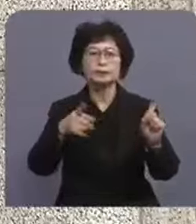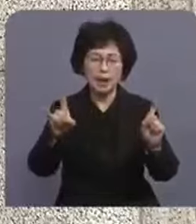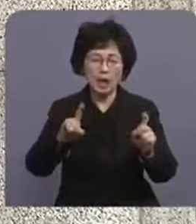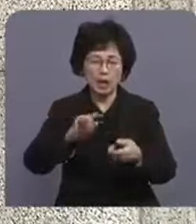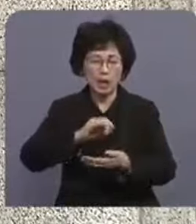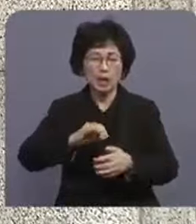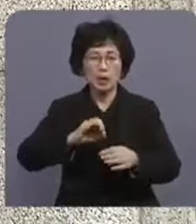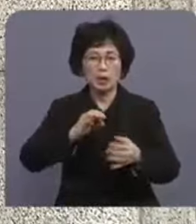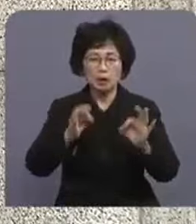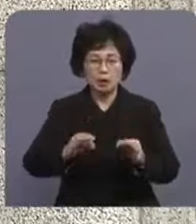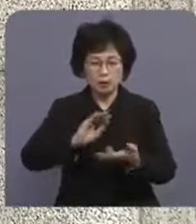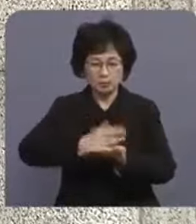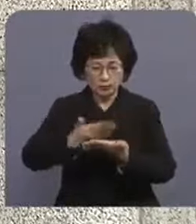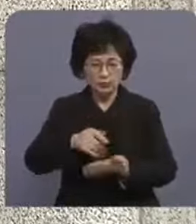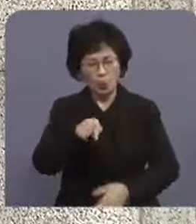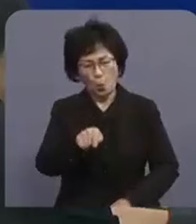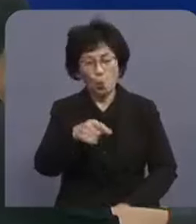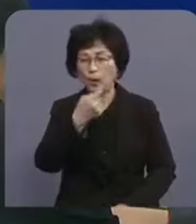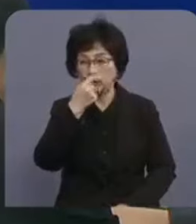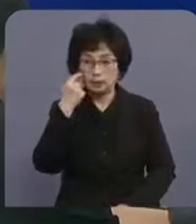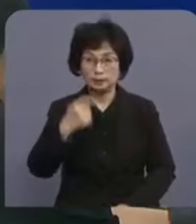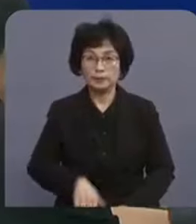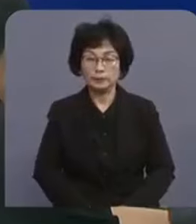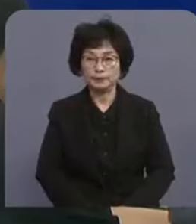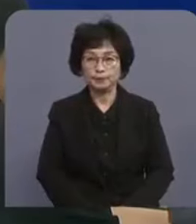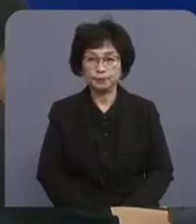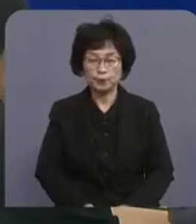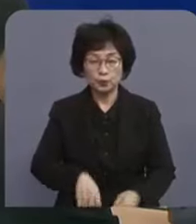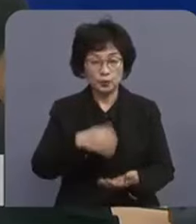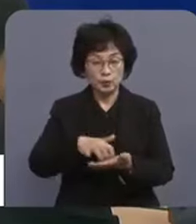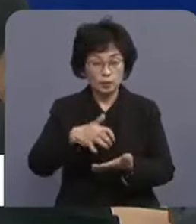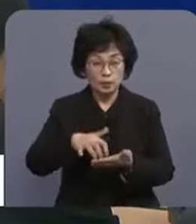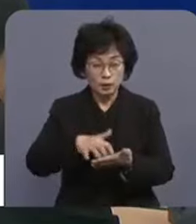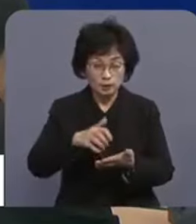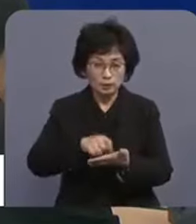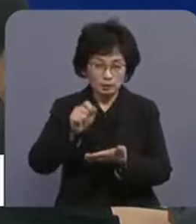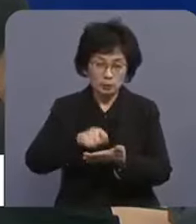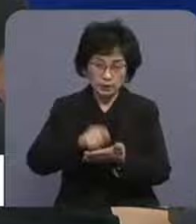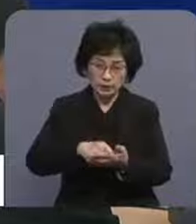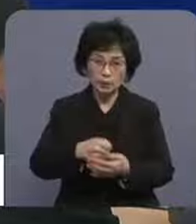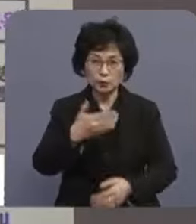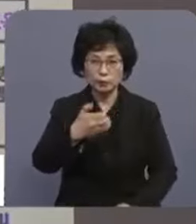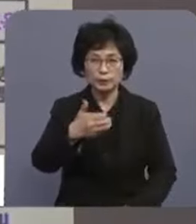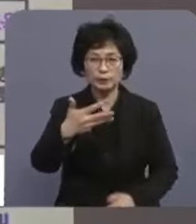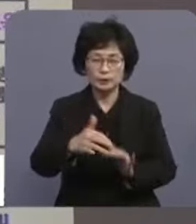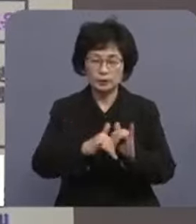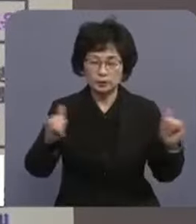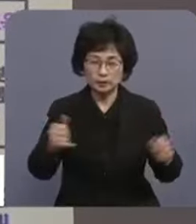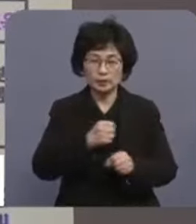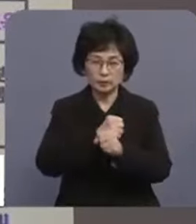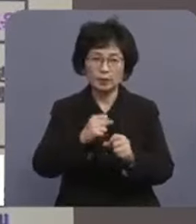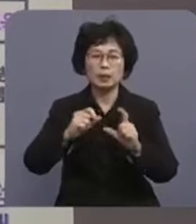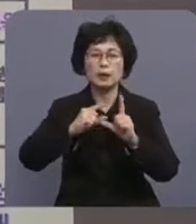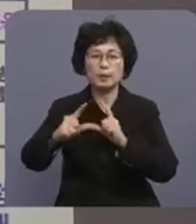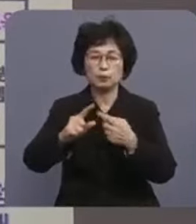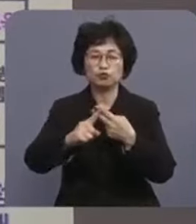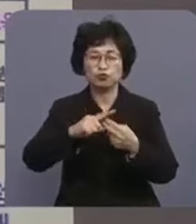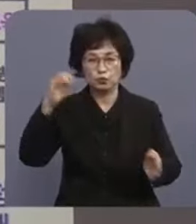경찰 조사 결과 드러났습니다. 도박 횟수 등을 고려해 98명이 입건됐는데 대부분